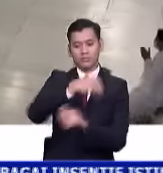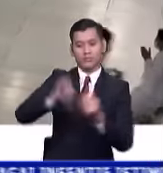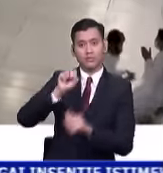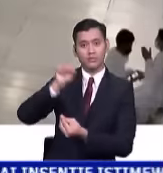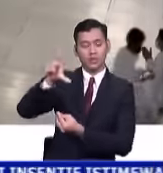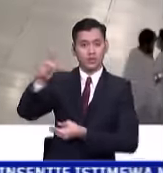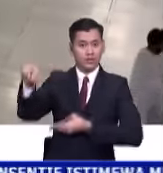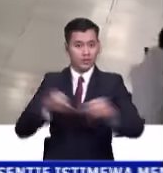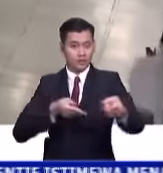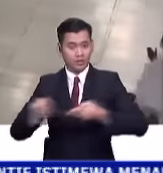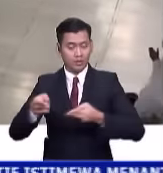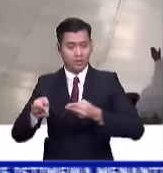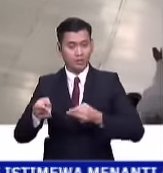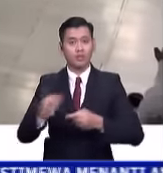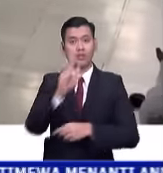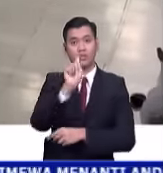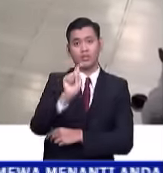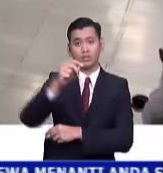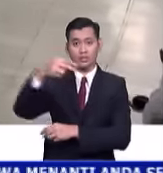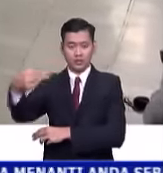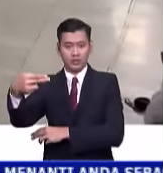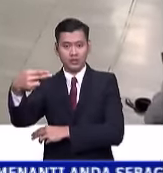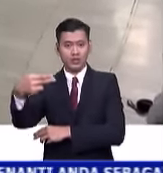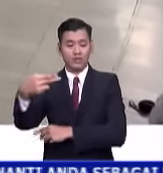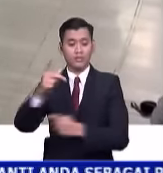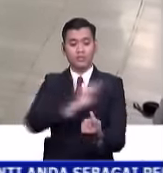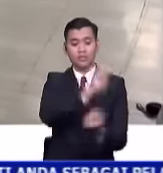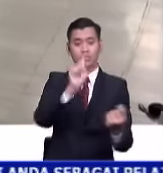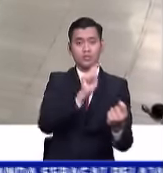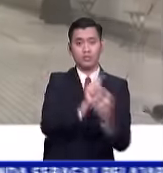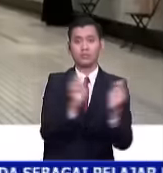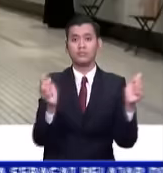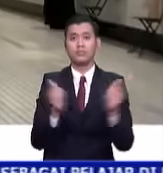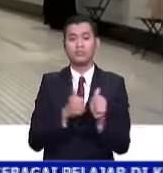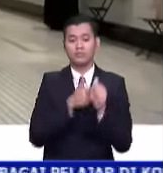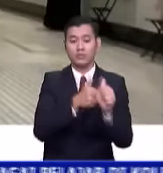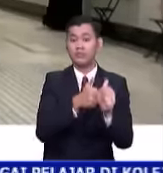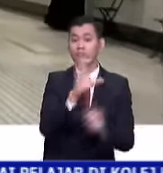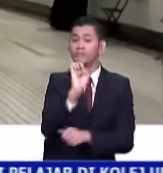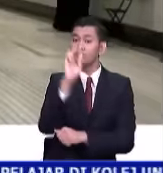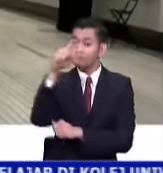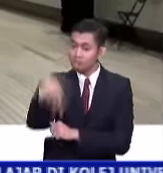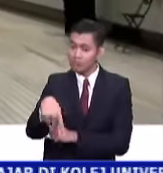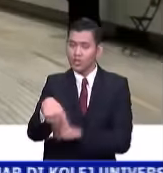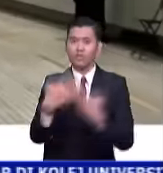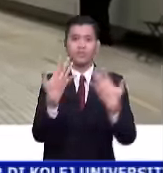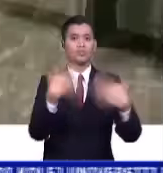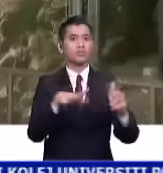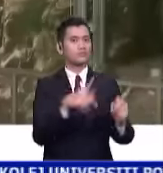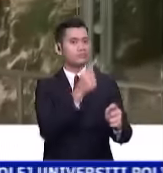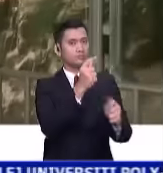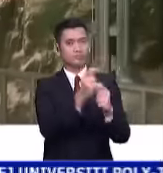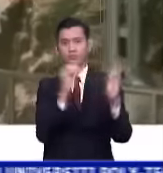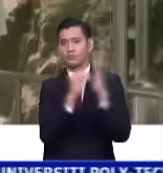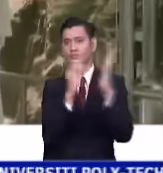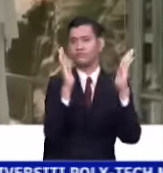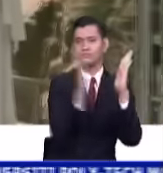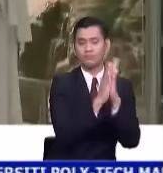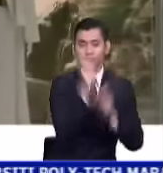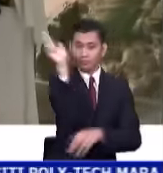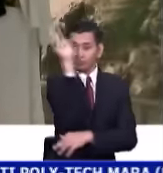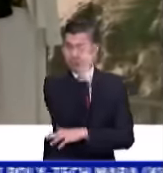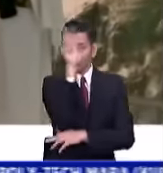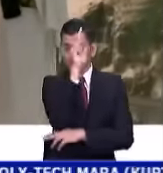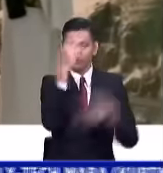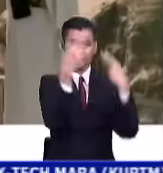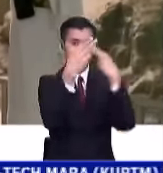diuruskan sebaiknya oleh Lembaga Tabung Haji selaras dengan prosedur operasi standard SOP yang telah ditetapkan oleh Kerajaan Arab